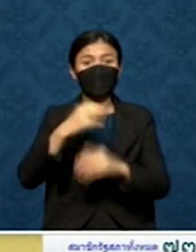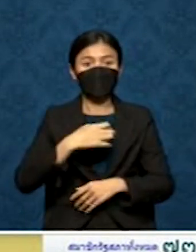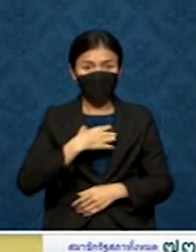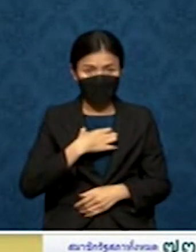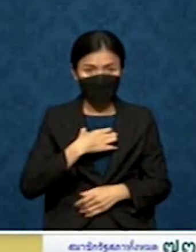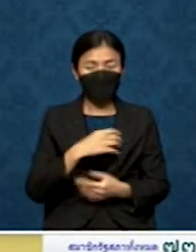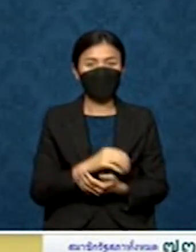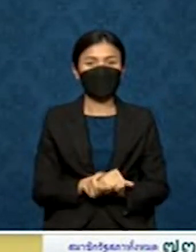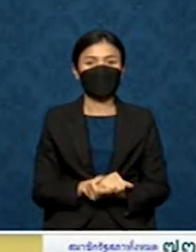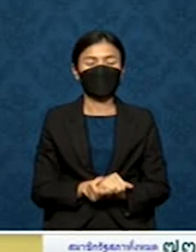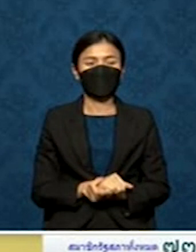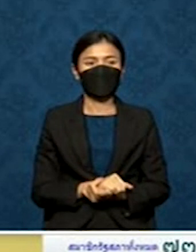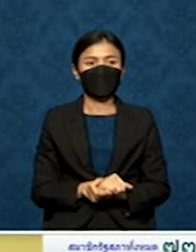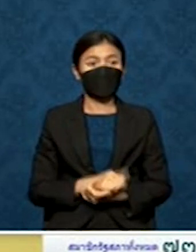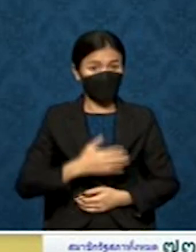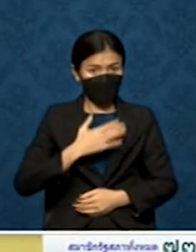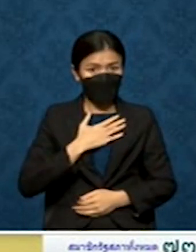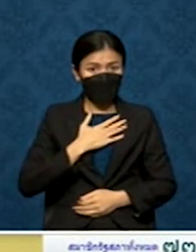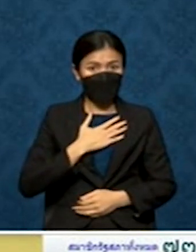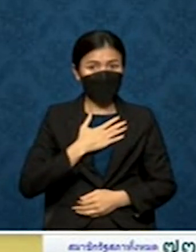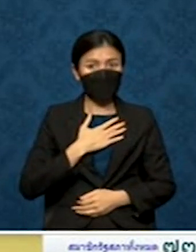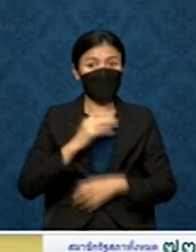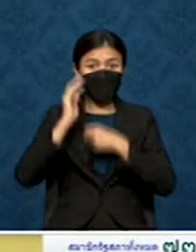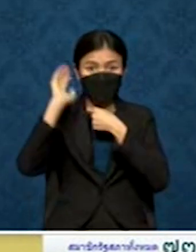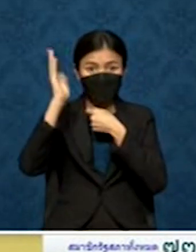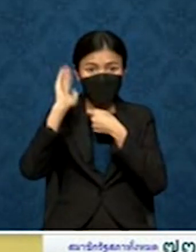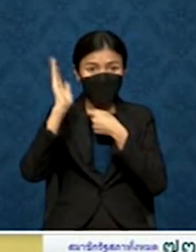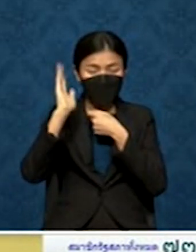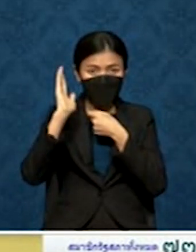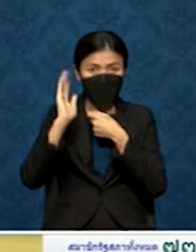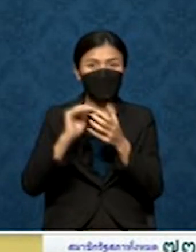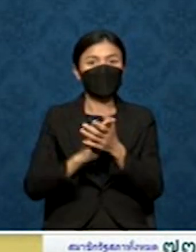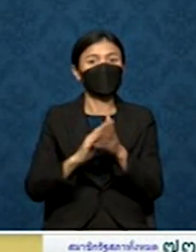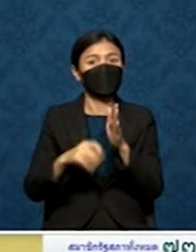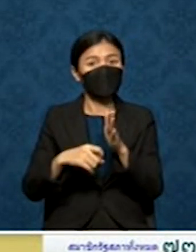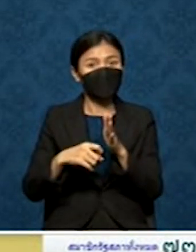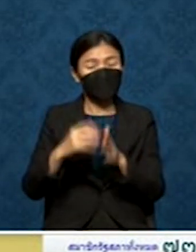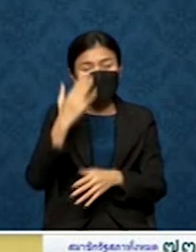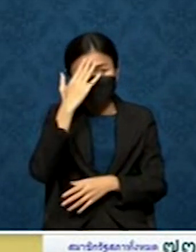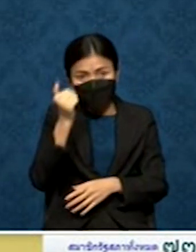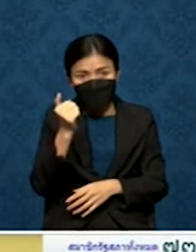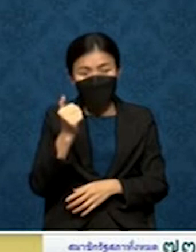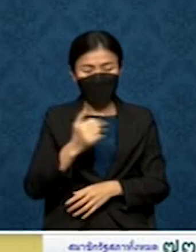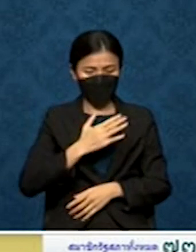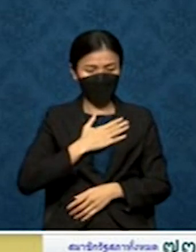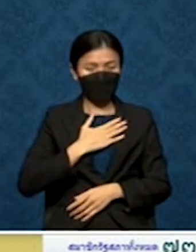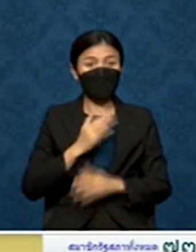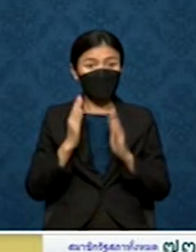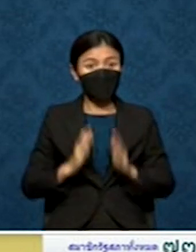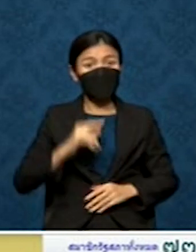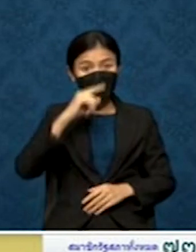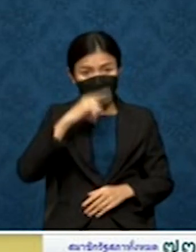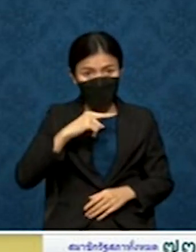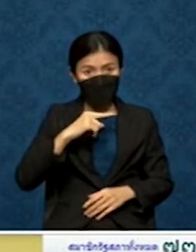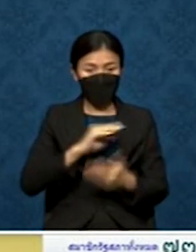ว่าผมพูดในฐานะที่เป็นคนไทยคนหนึ่งที่มีความรักชาติ